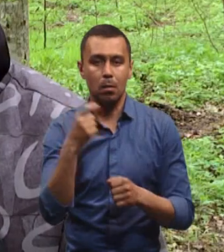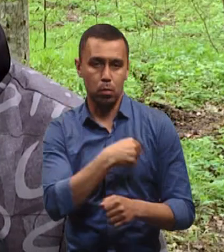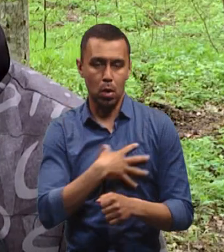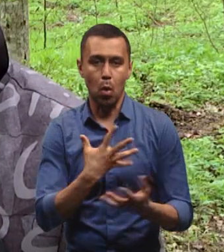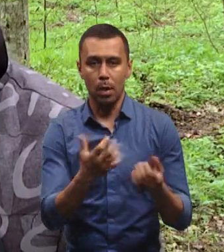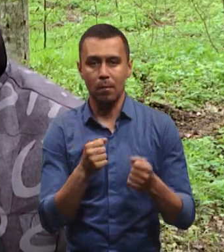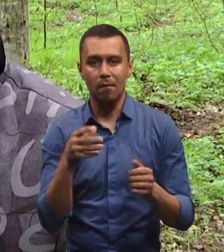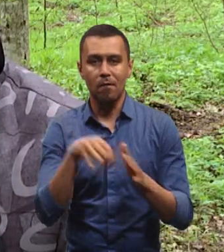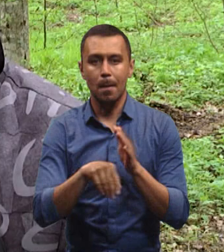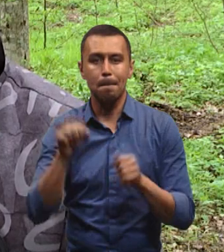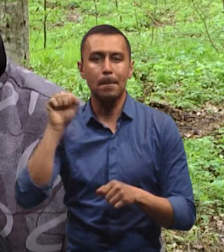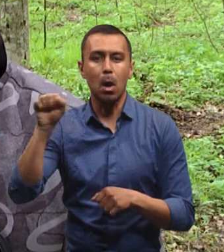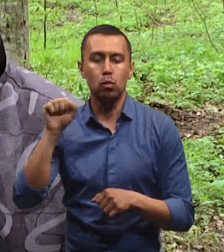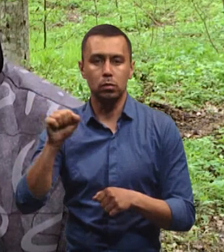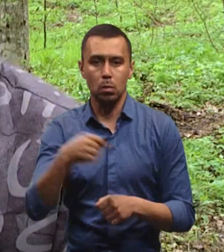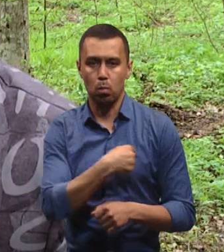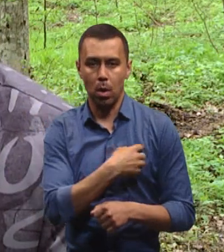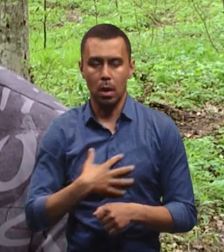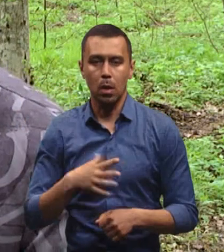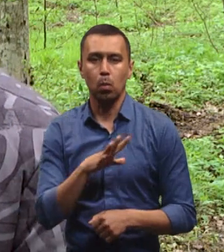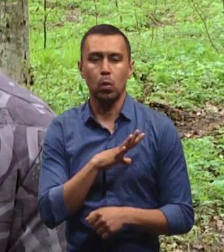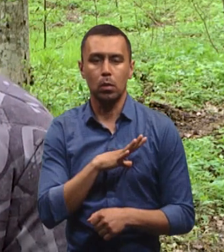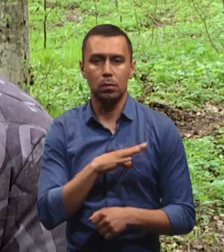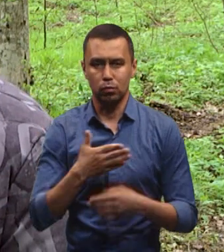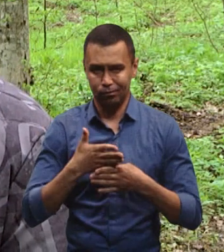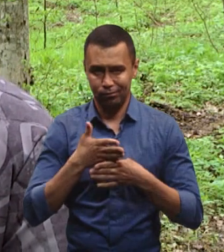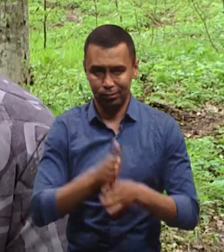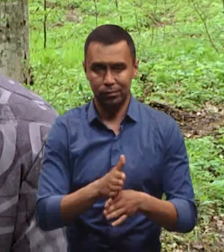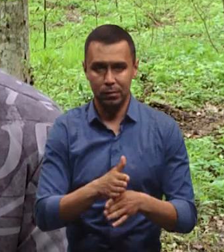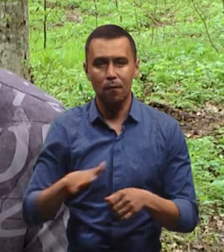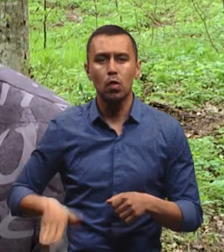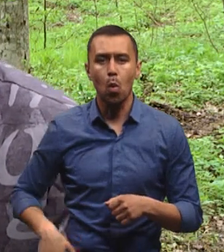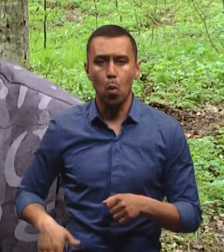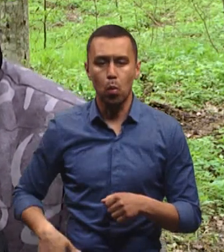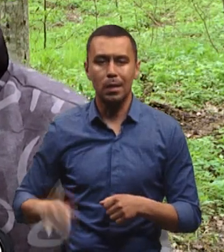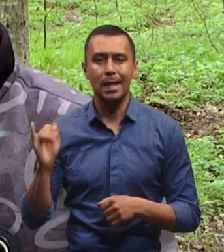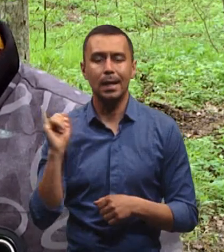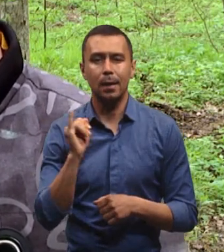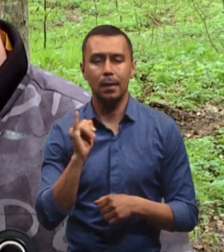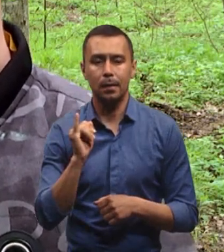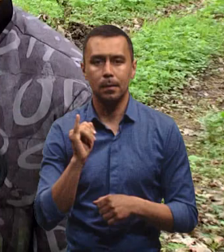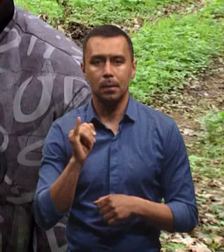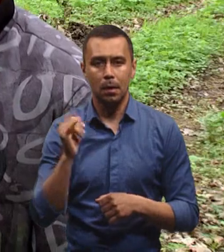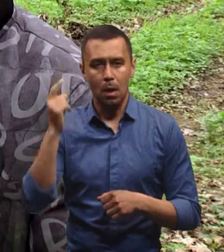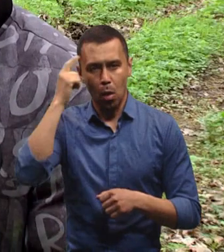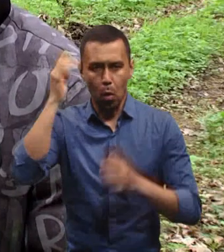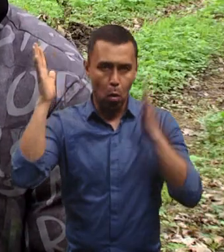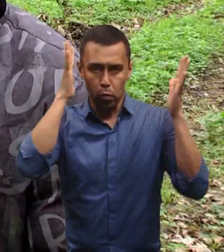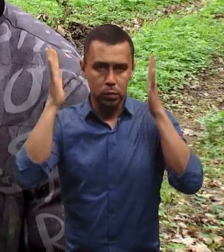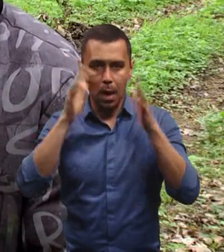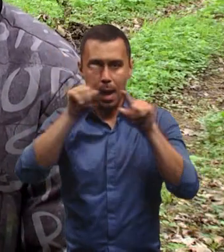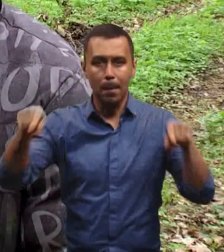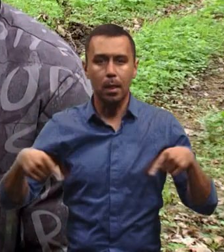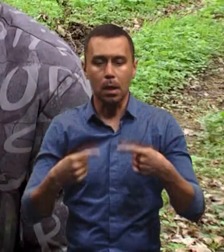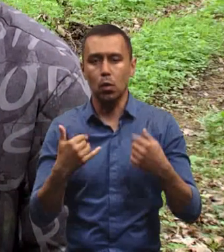отримав у Бахмуті. Поранення було осколкове в ногу і контузія. Реабілітація у